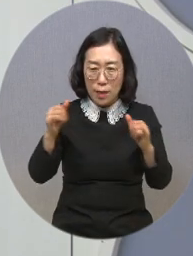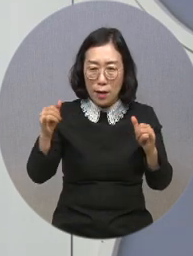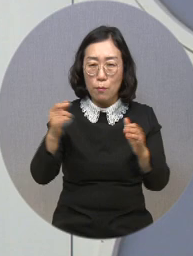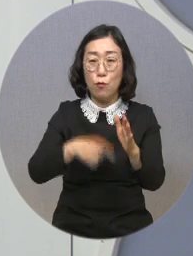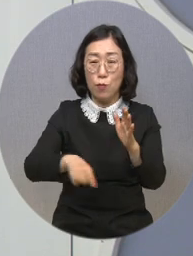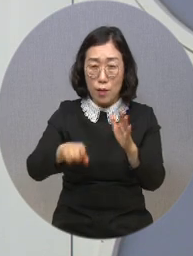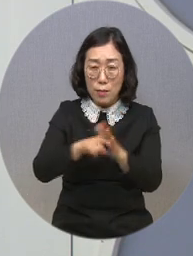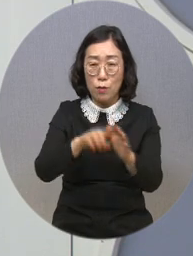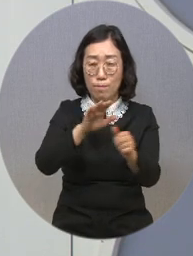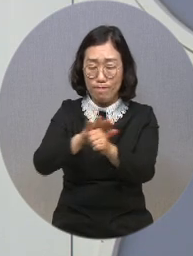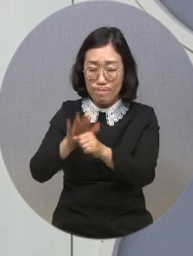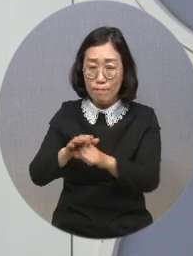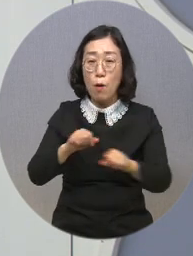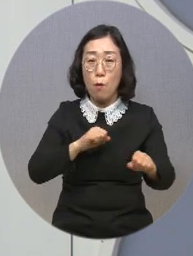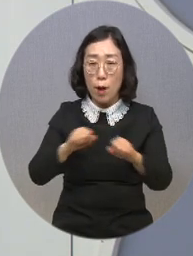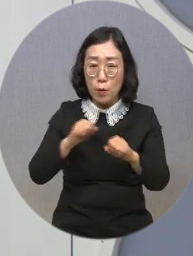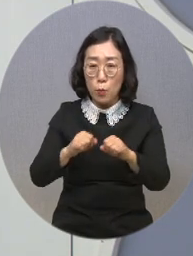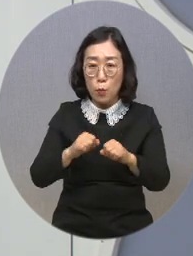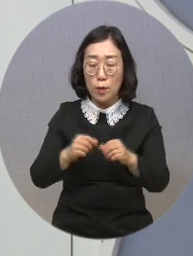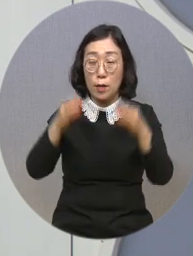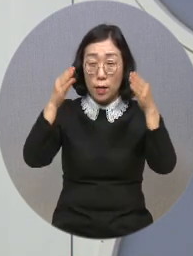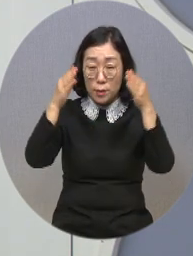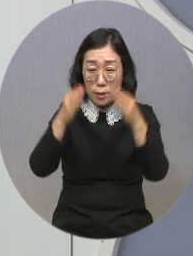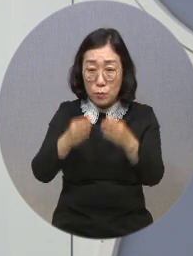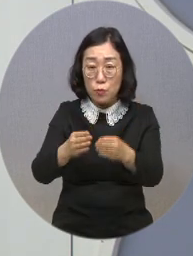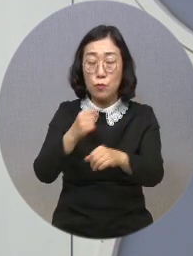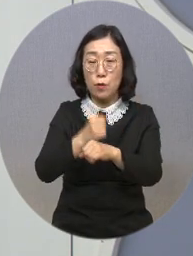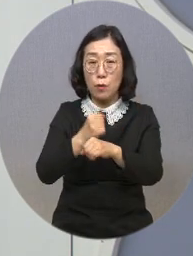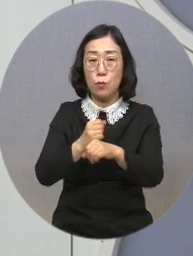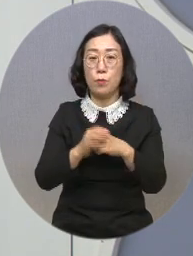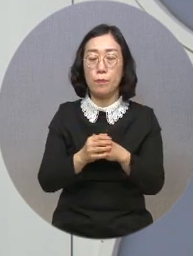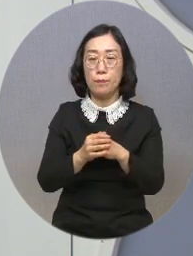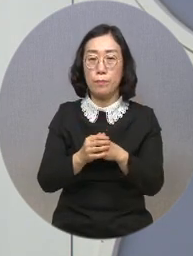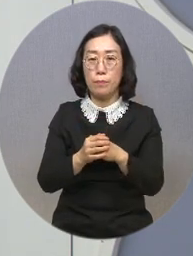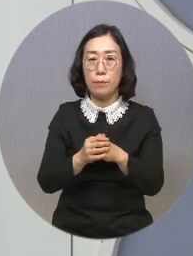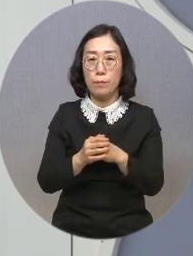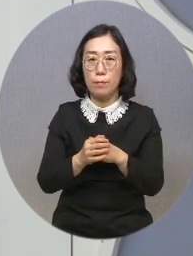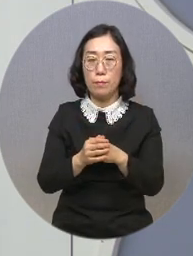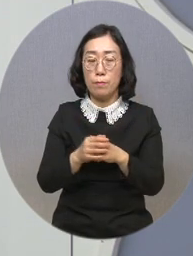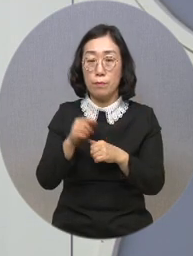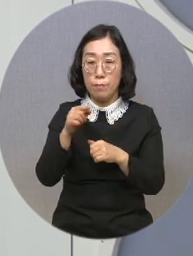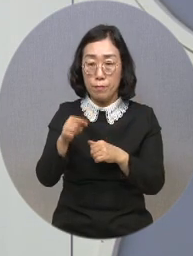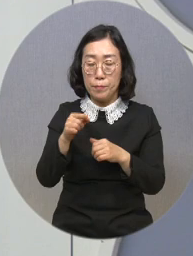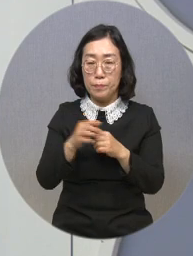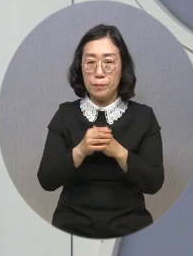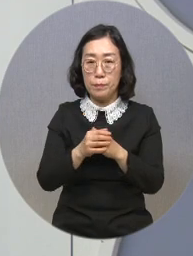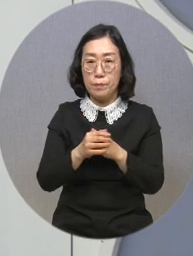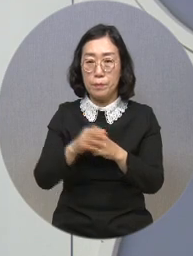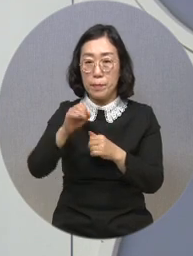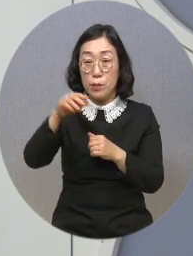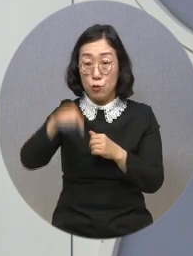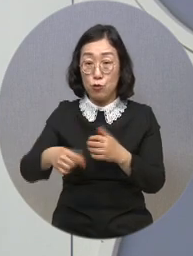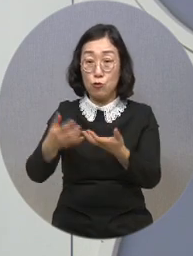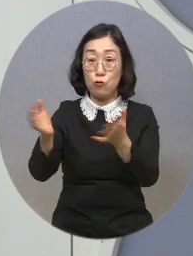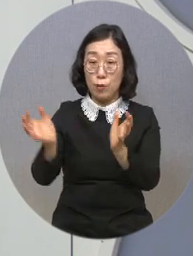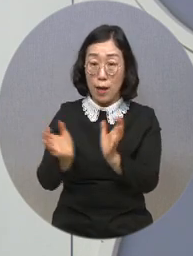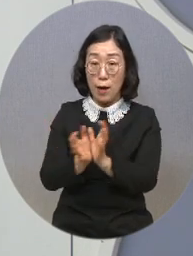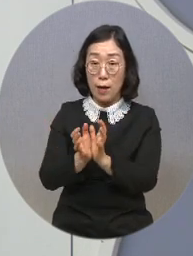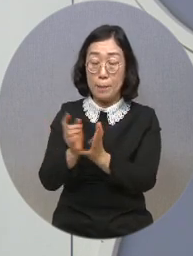어려운 분들을 위해서 의정활동을 해야 되겠다 이렇게 생각하고 이제 당연히 또